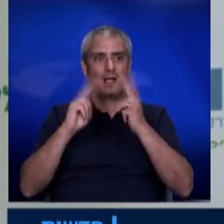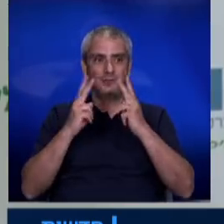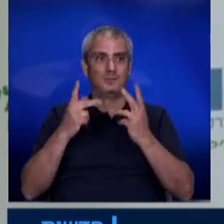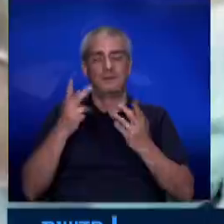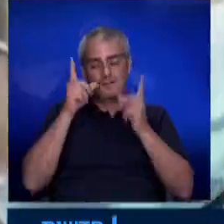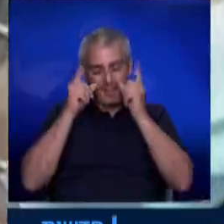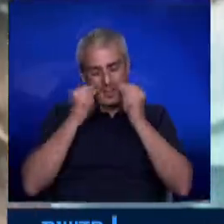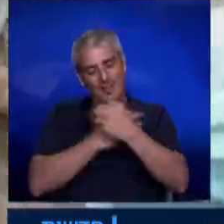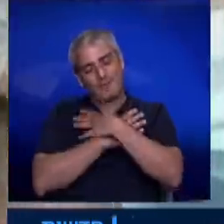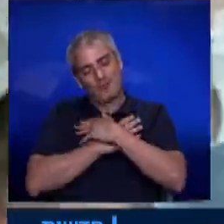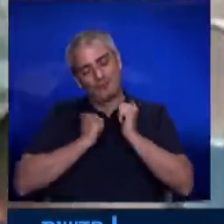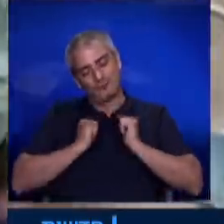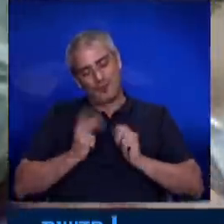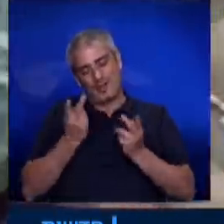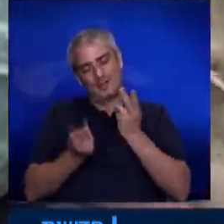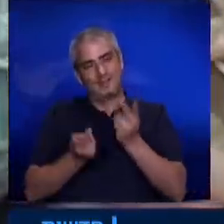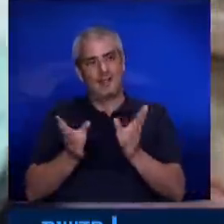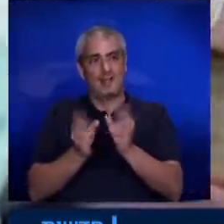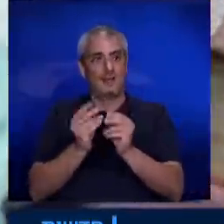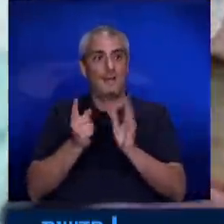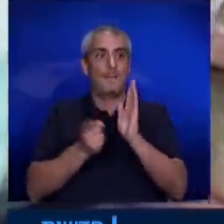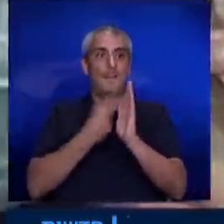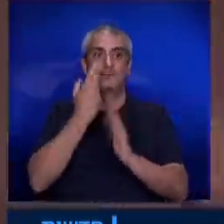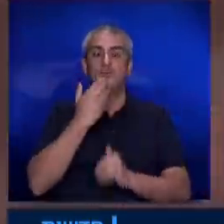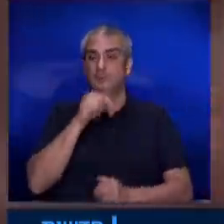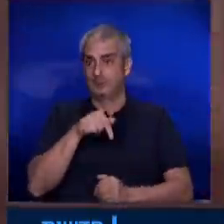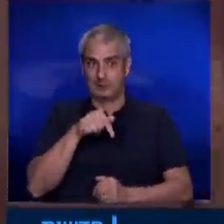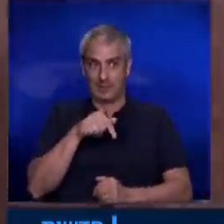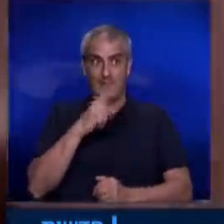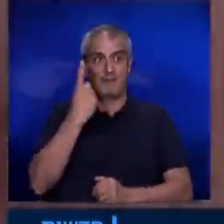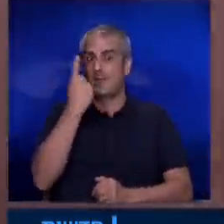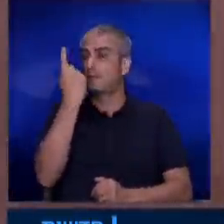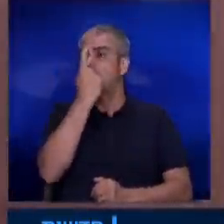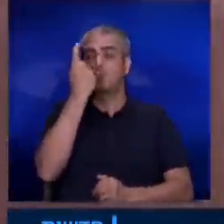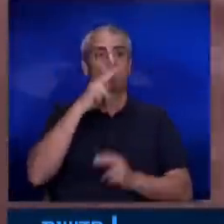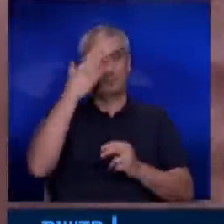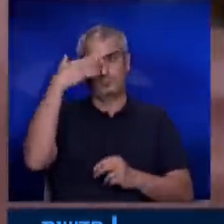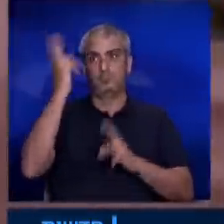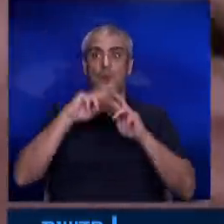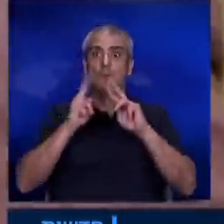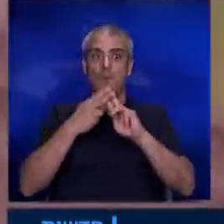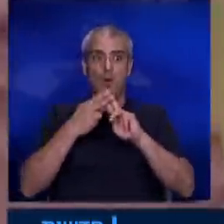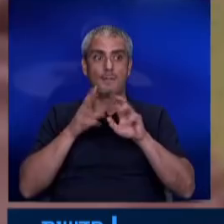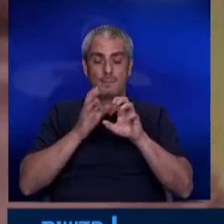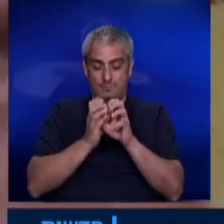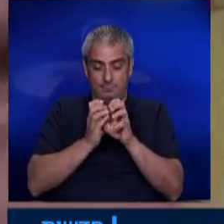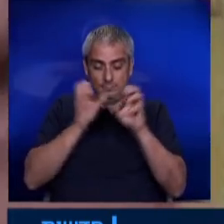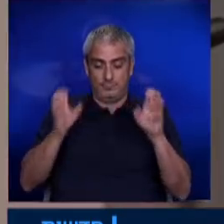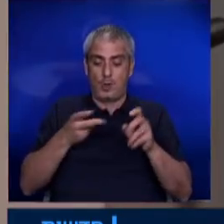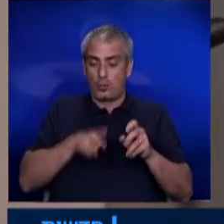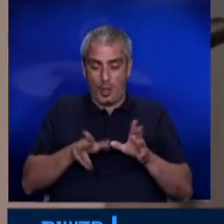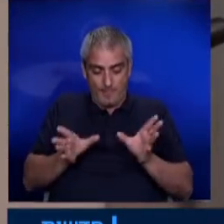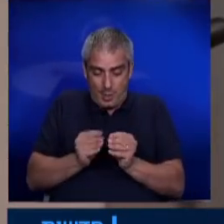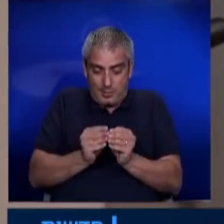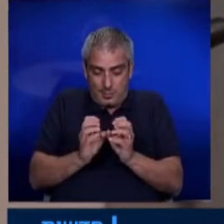זו ליד זו. בפעם הראשונה בישראל ואחת הבודדות המוכרות בעולם הופרדו תאומות סיאמיות. החיבור הרגשי